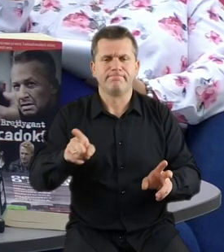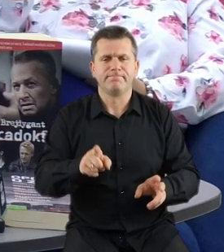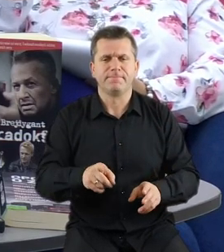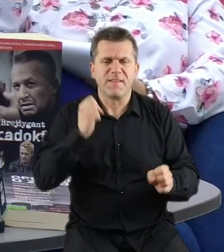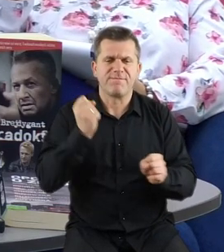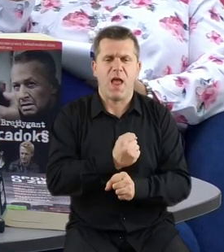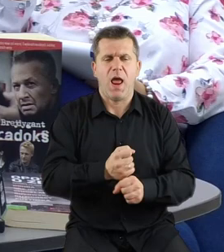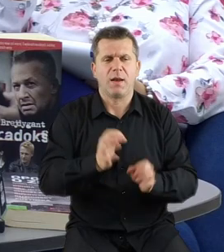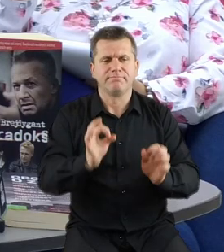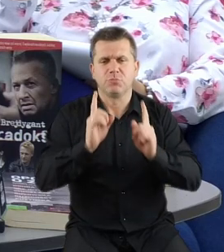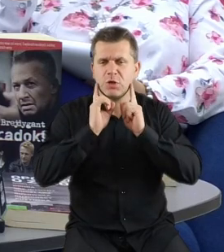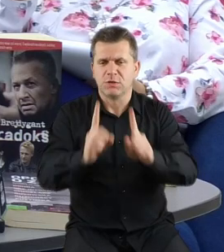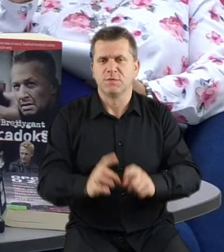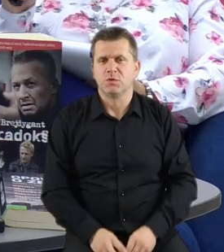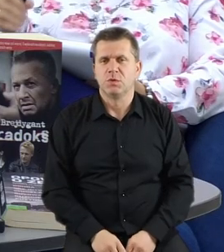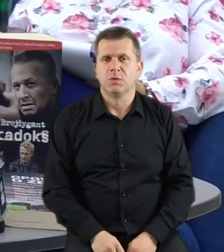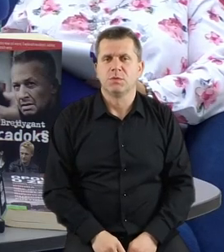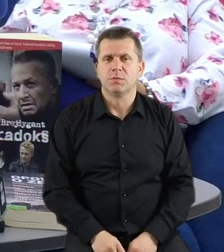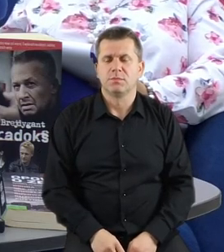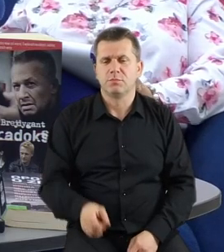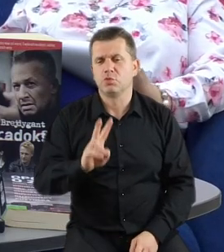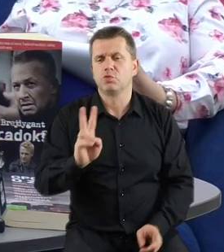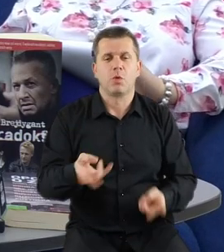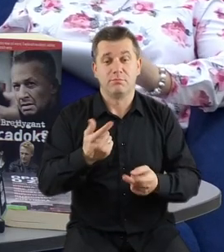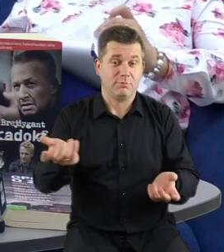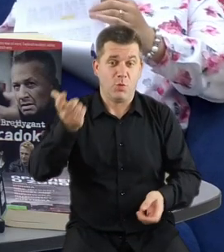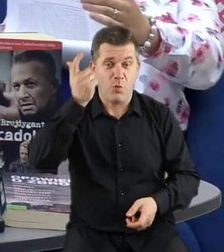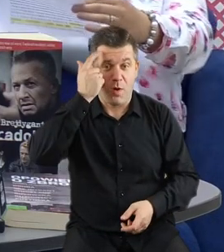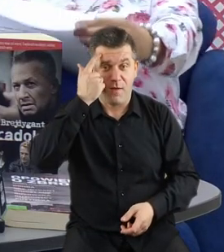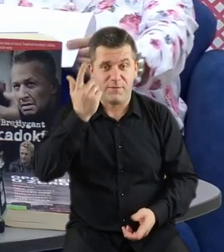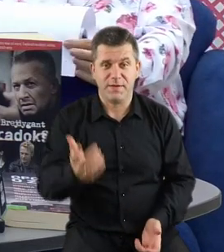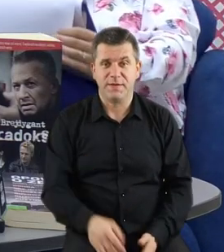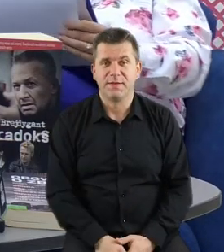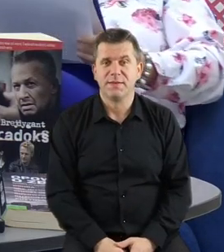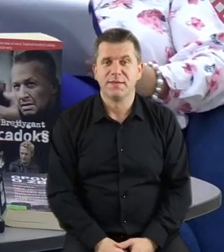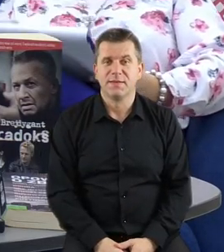osadzonej w rzeczywistości? No, z głowy.